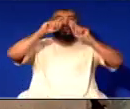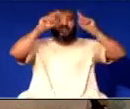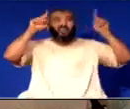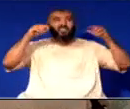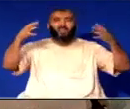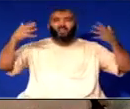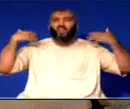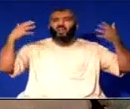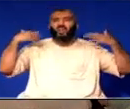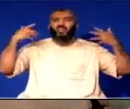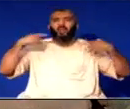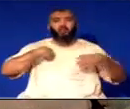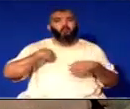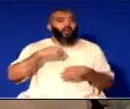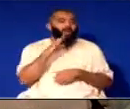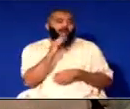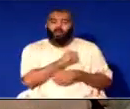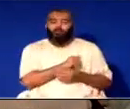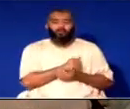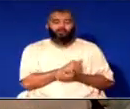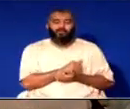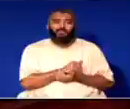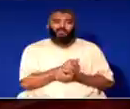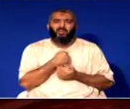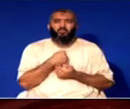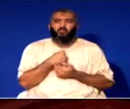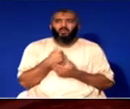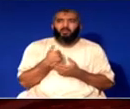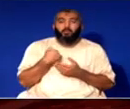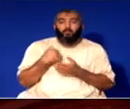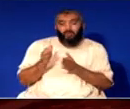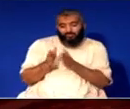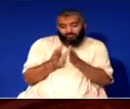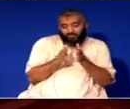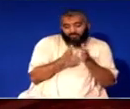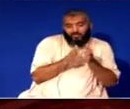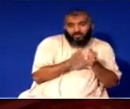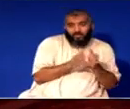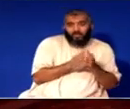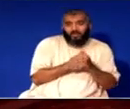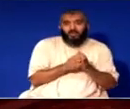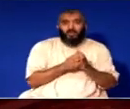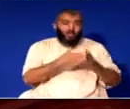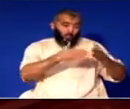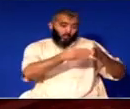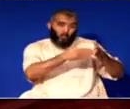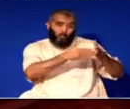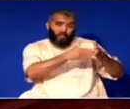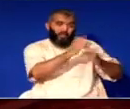نقدرش نتحملوا انا وواحد المجموعه، نجبد روحي هكا نصرف للشوكه نتاع